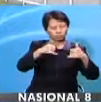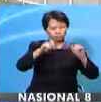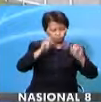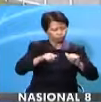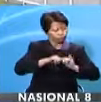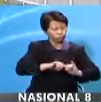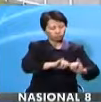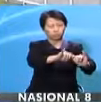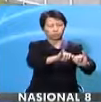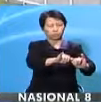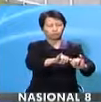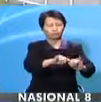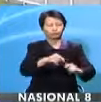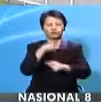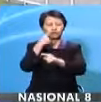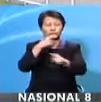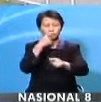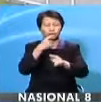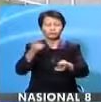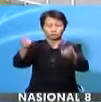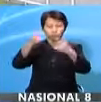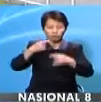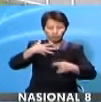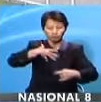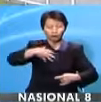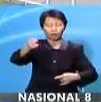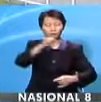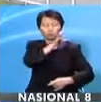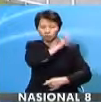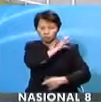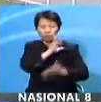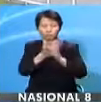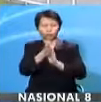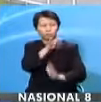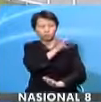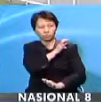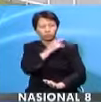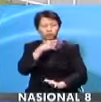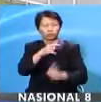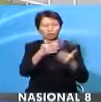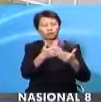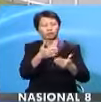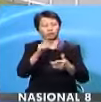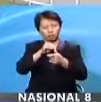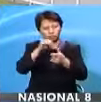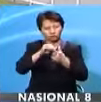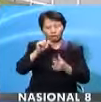diteruskan. Siapa pun yang datang ataupun even Coach Zahasmi yang sambung untuk